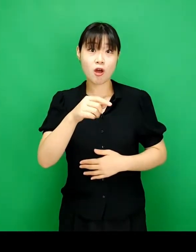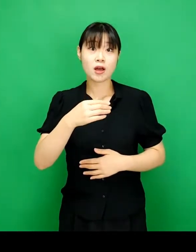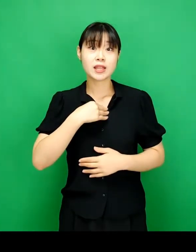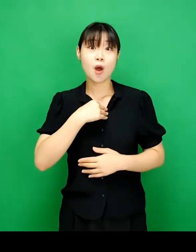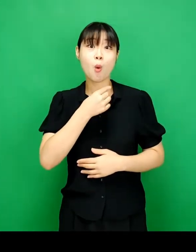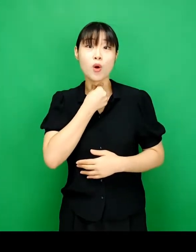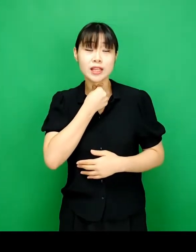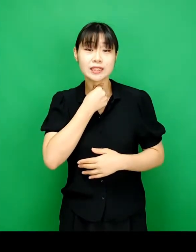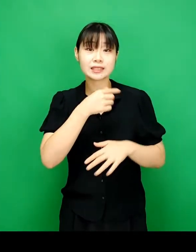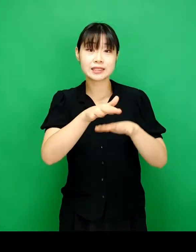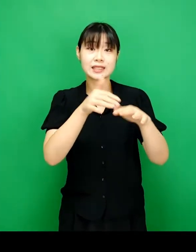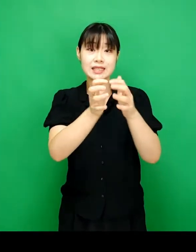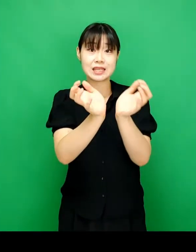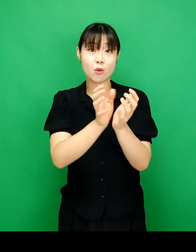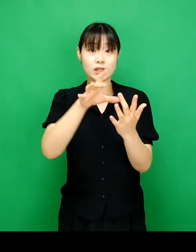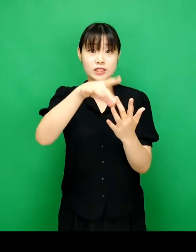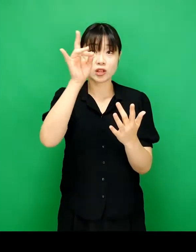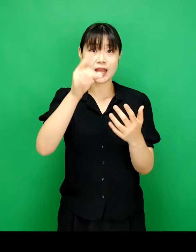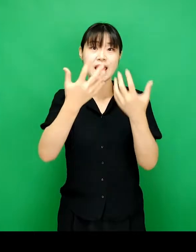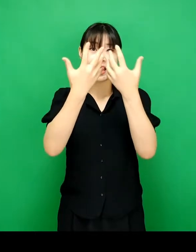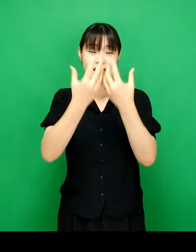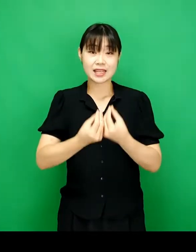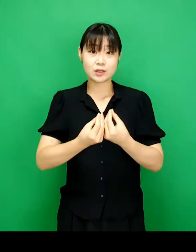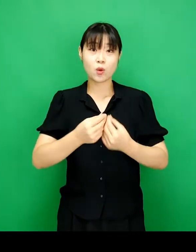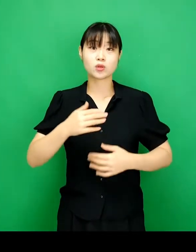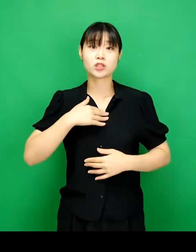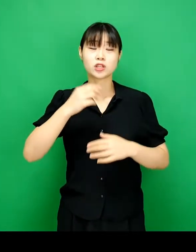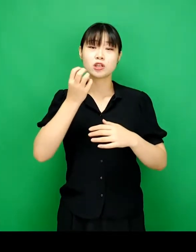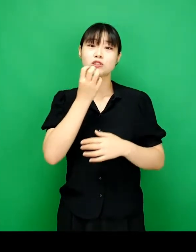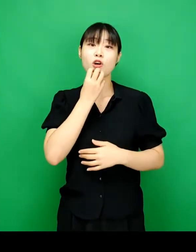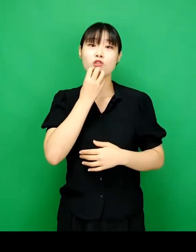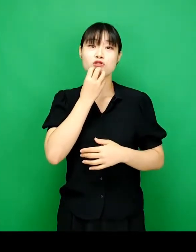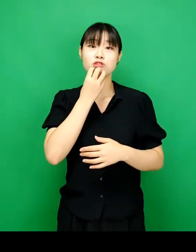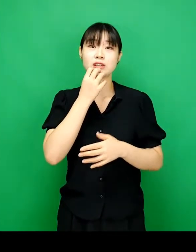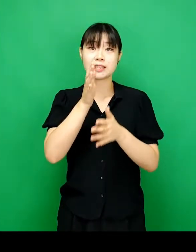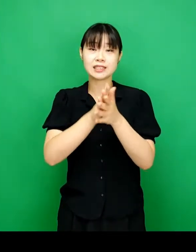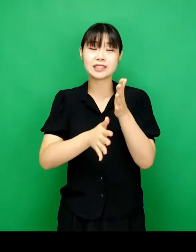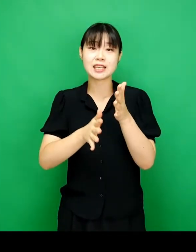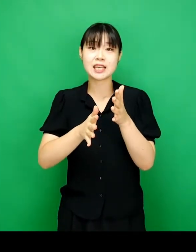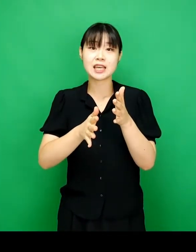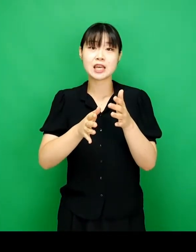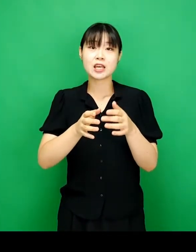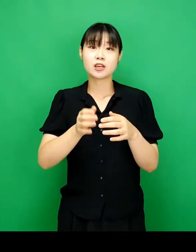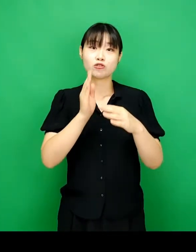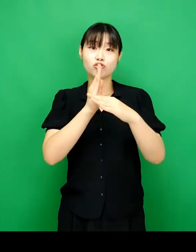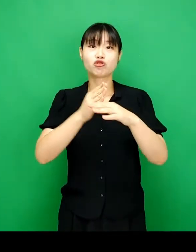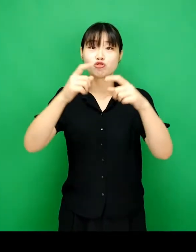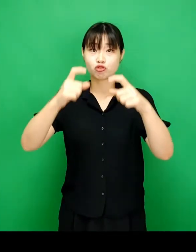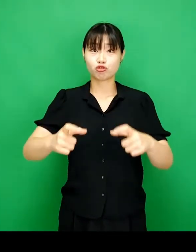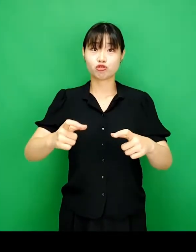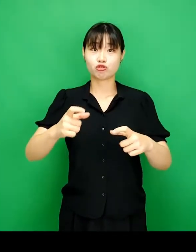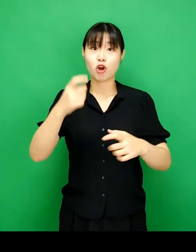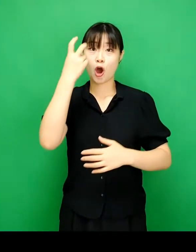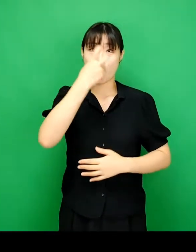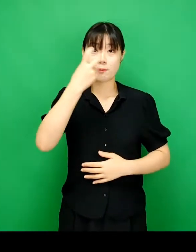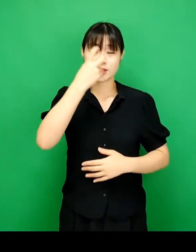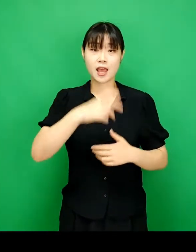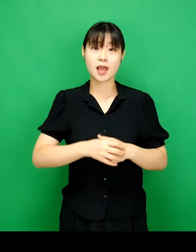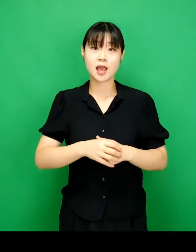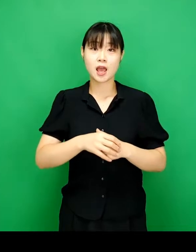본인이 청구하고자 하는 기관을 선택합니다. 예시로 저는 서울특별시 중구를